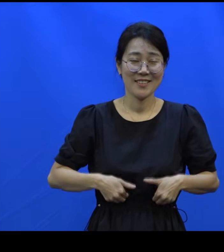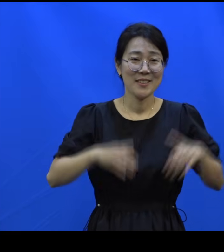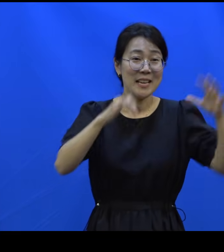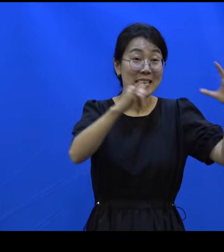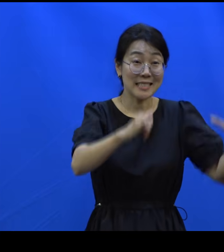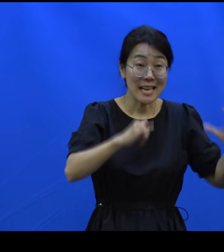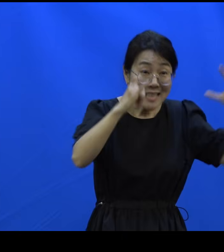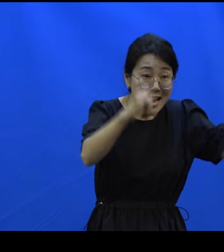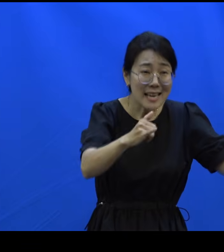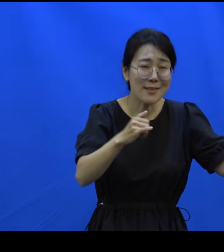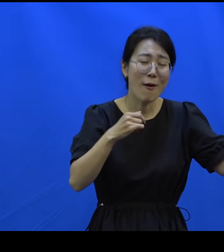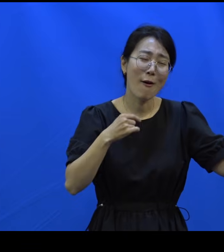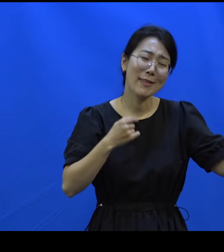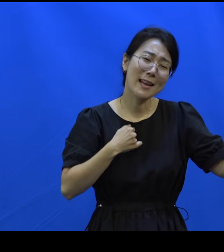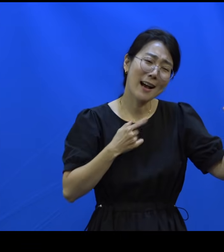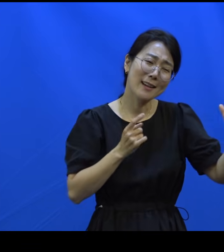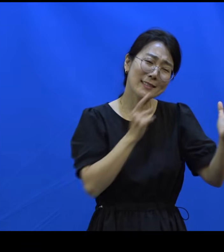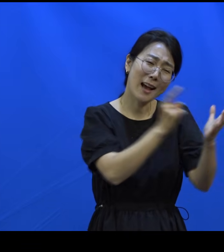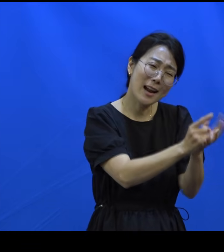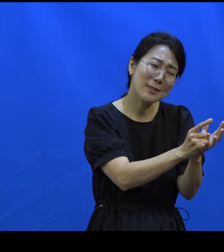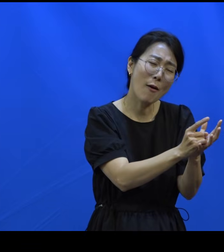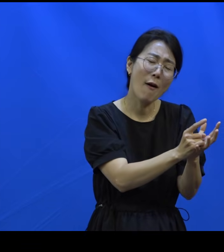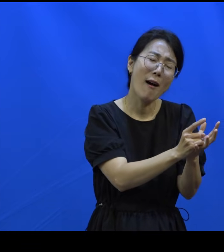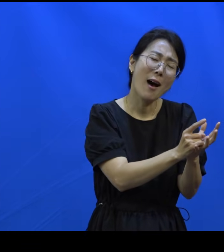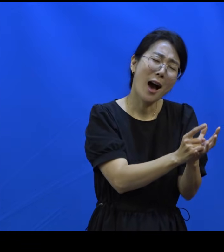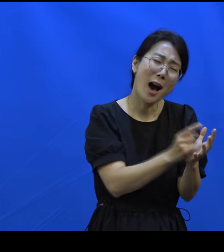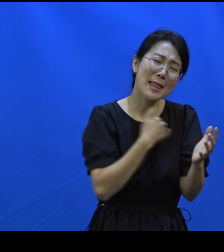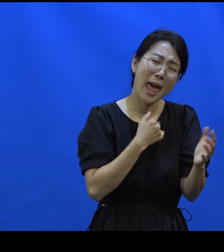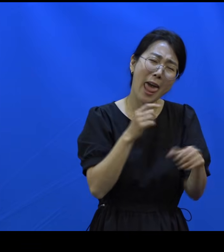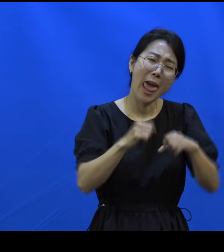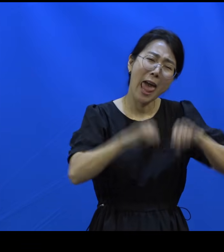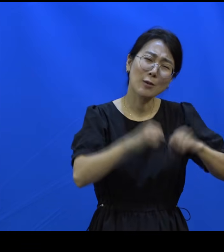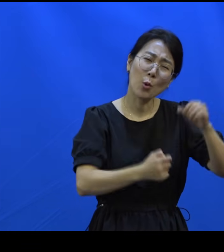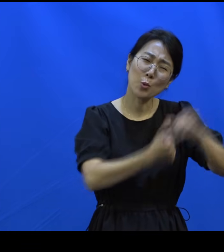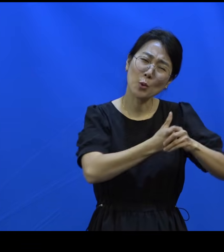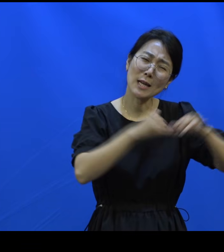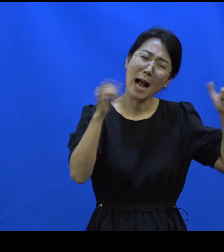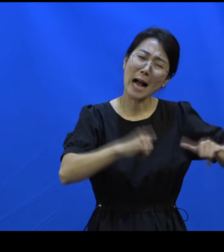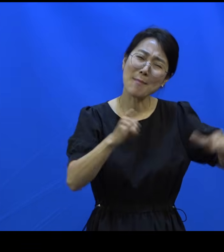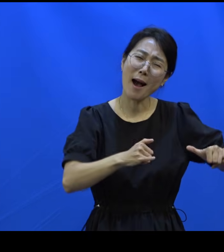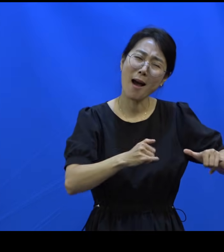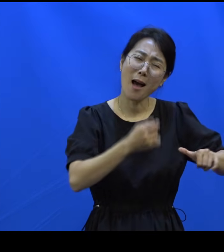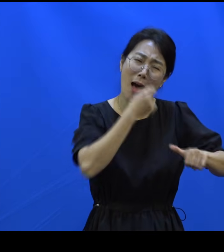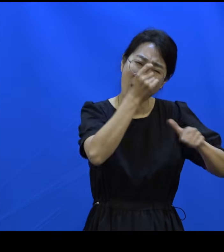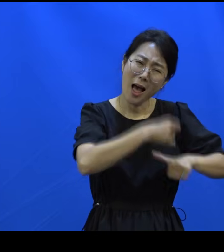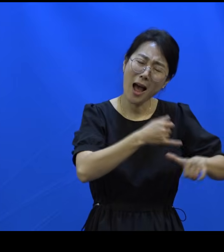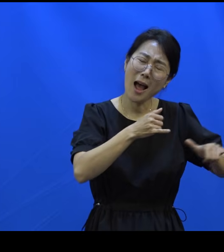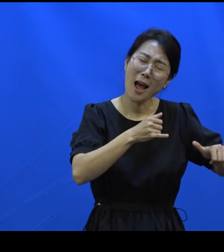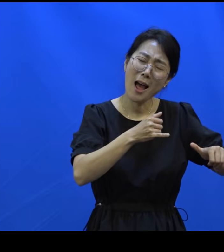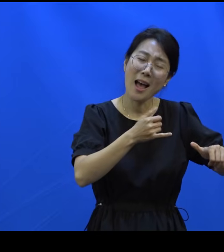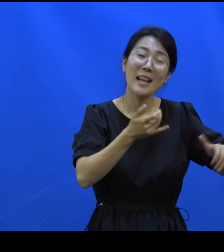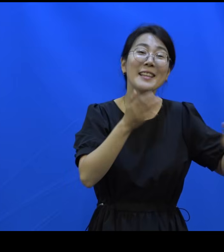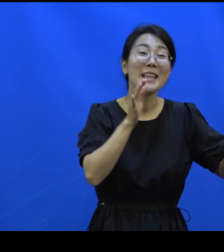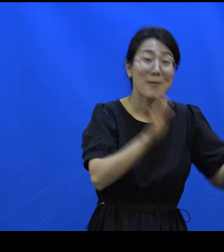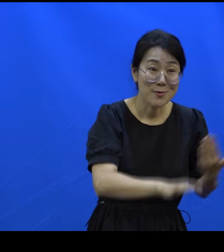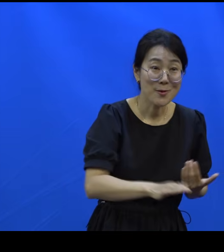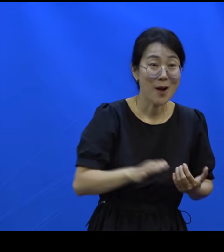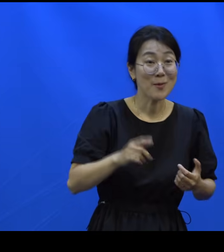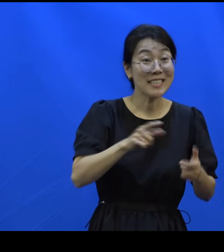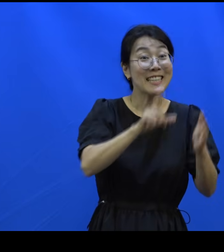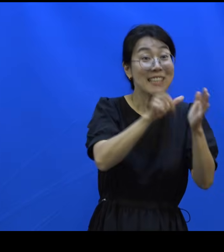적응이 되지 않은 것 같은, 그래서 매우 비정상적인 것 같은 사람으로 취급받을지라도 그야말로 하나님의